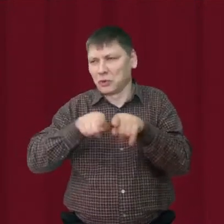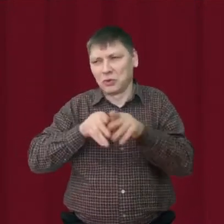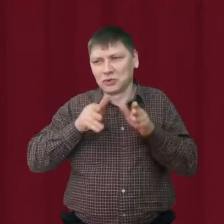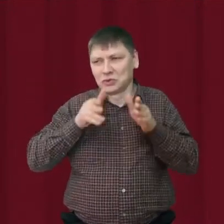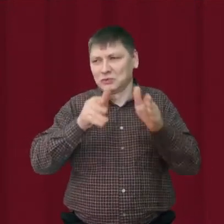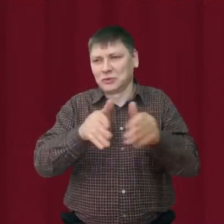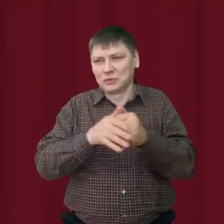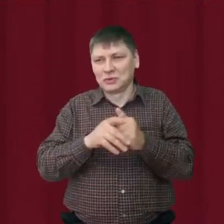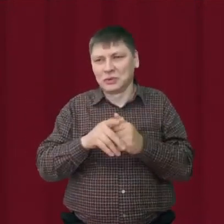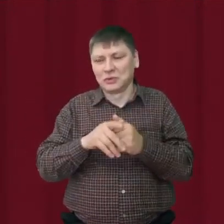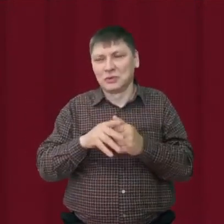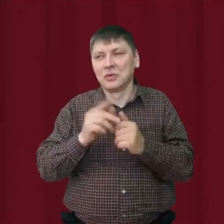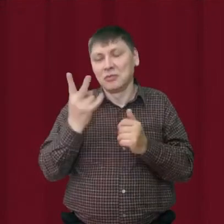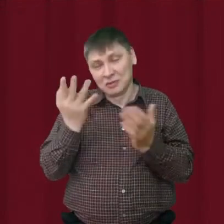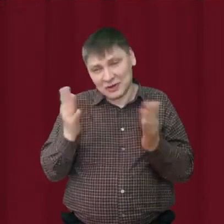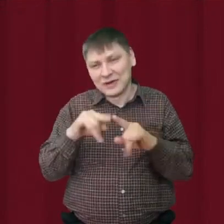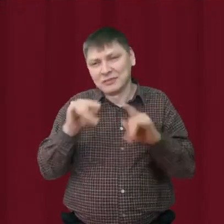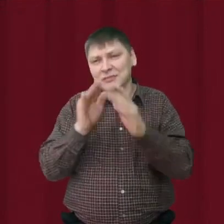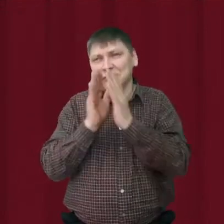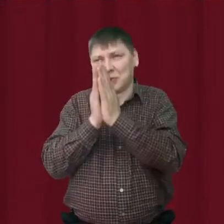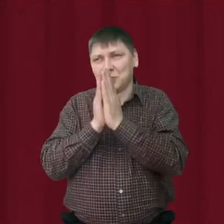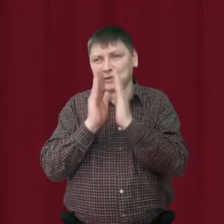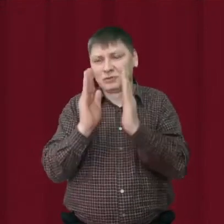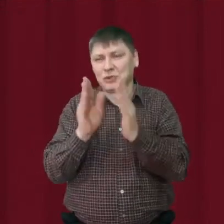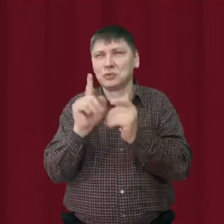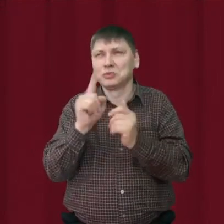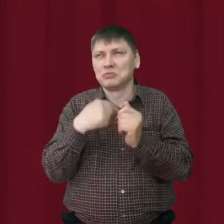Господь помог, чтобы мы, имея плод нашего Духа,